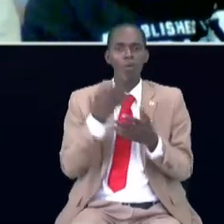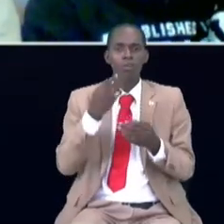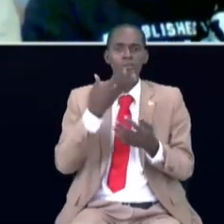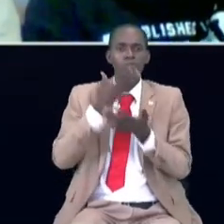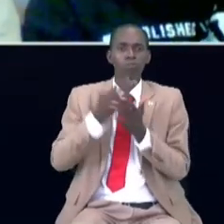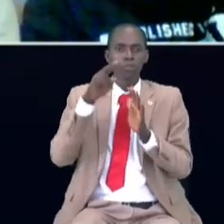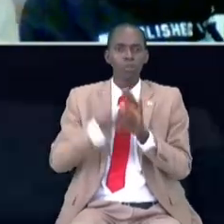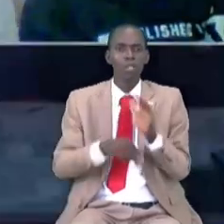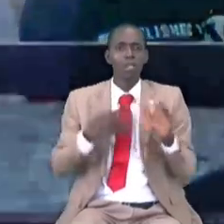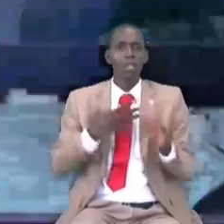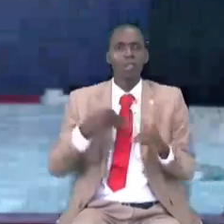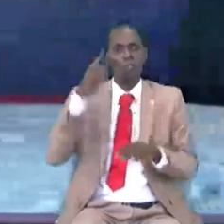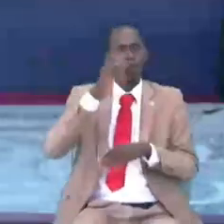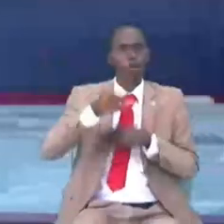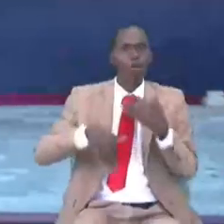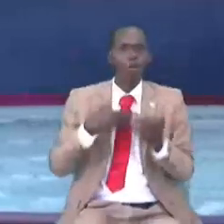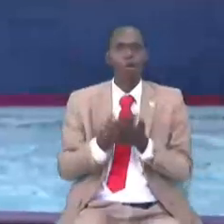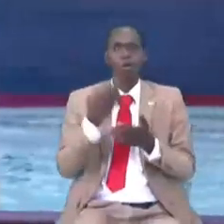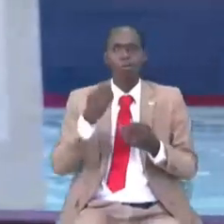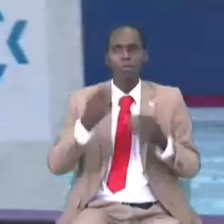leur accorderai.